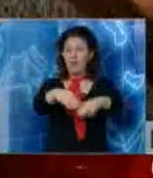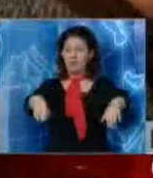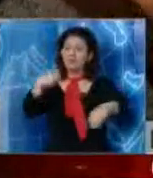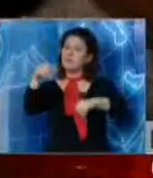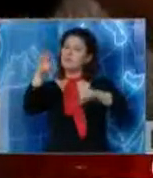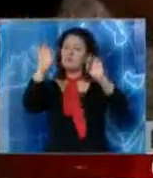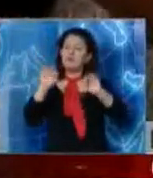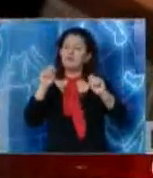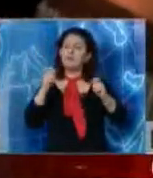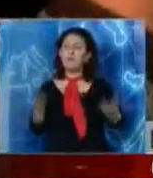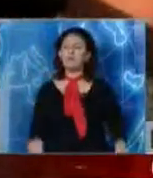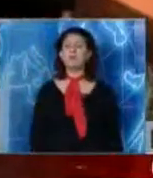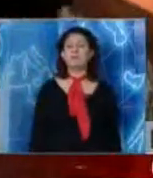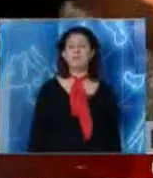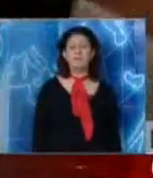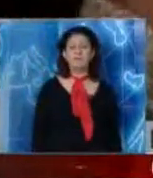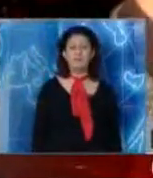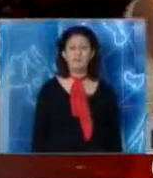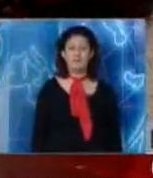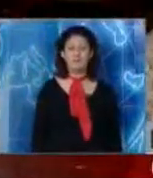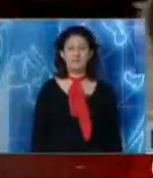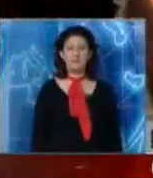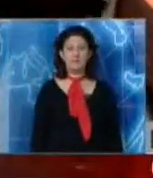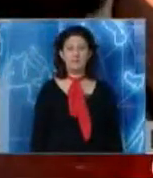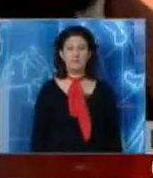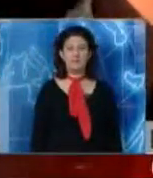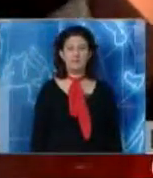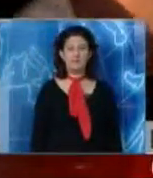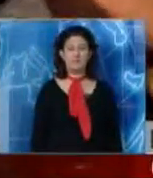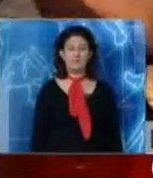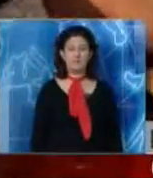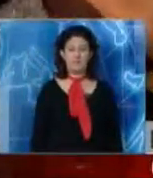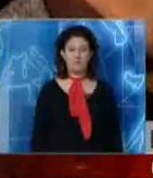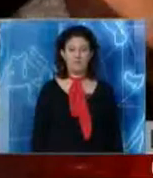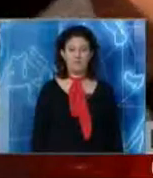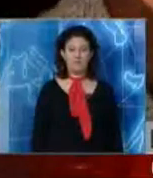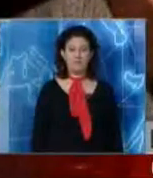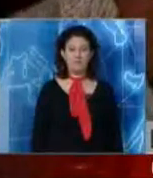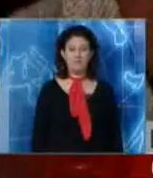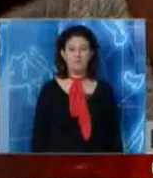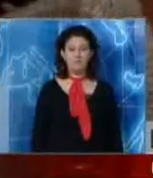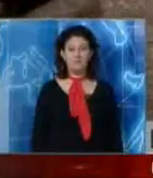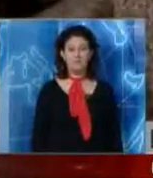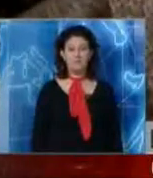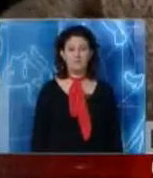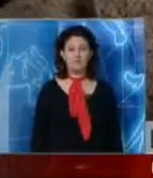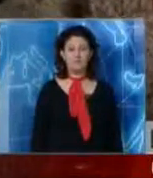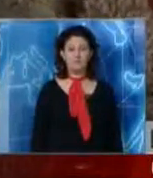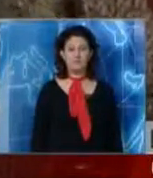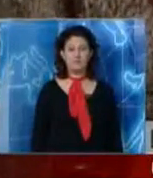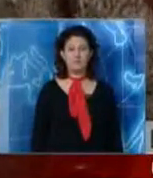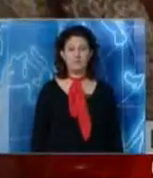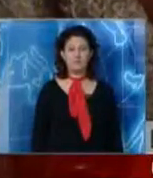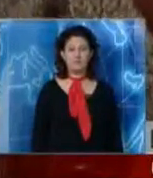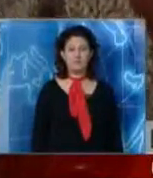yapılıyor. İyi yoğun bir şekilde devam ediyor. Buyurun abi. Nasıl gidiyor satışı? Satışlarımız iyi. Halkımız rağbet ediyor. Ya, öyle olmaz ama